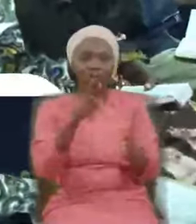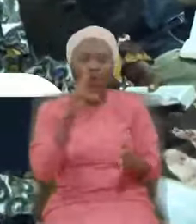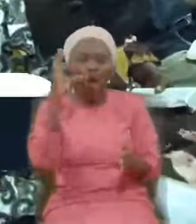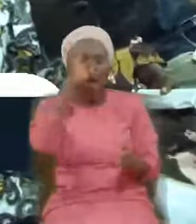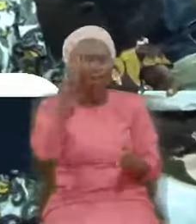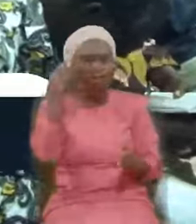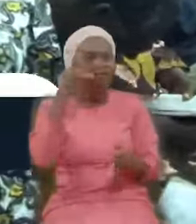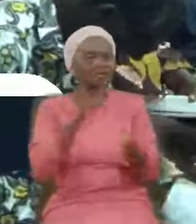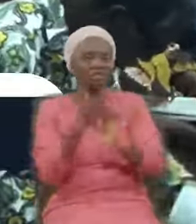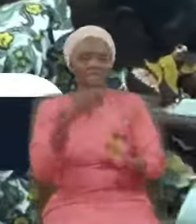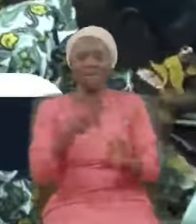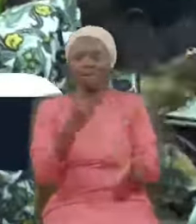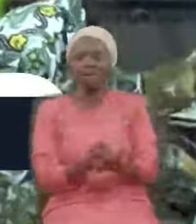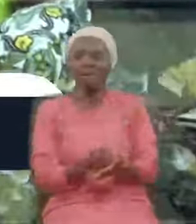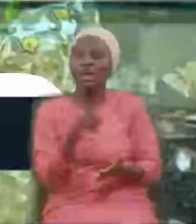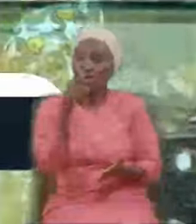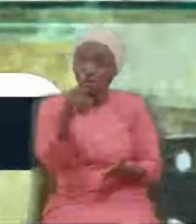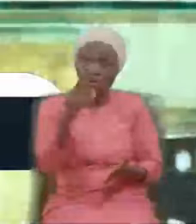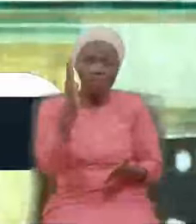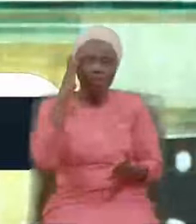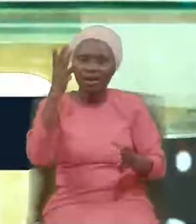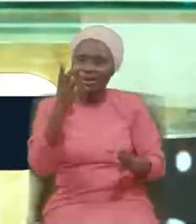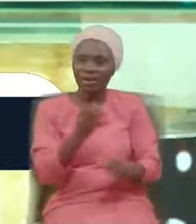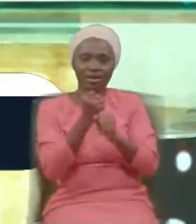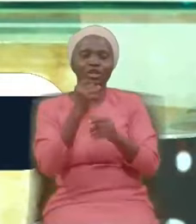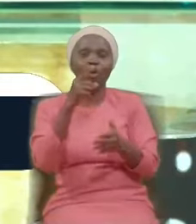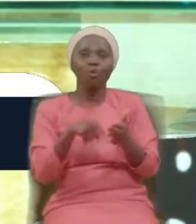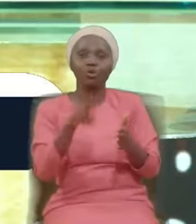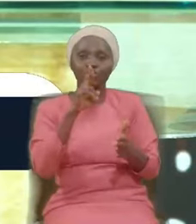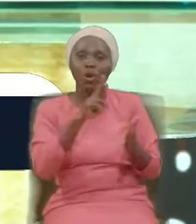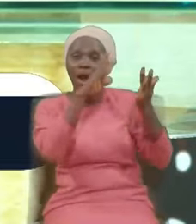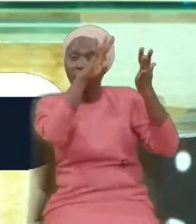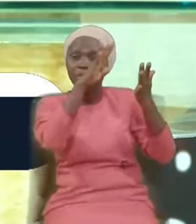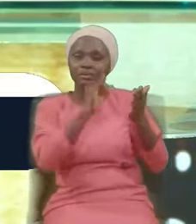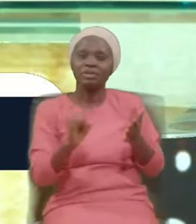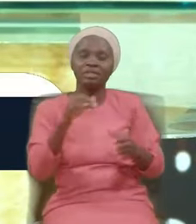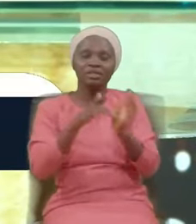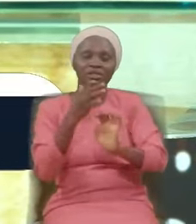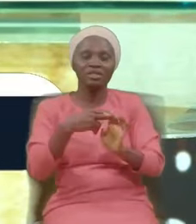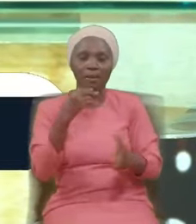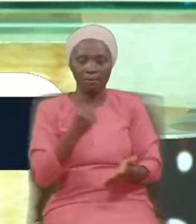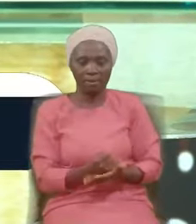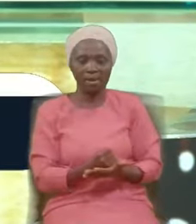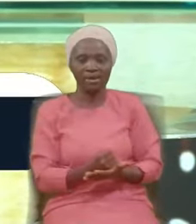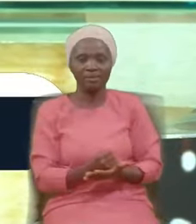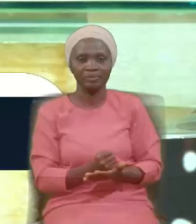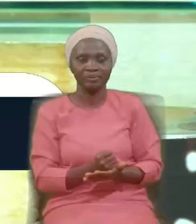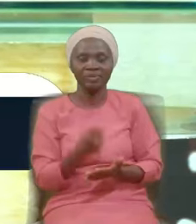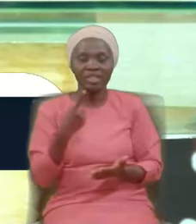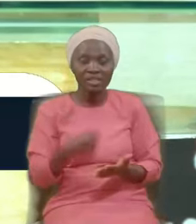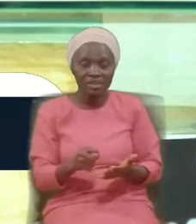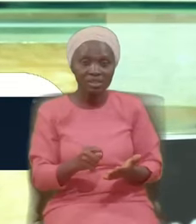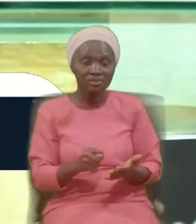Vous aurez ce que vous espérez. La poursuite de la guérison